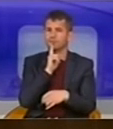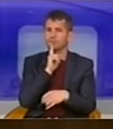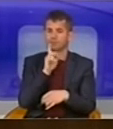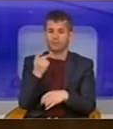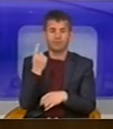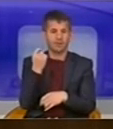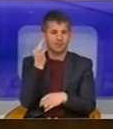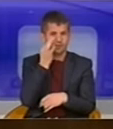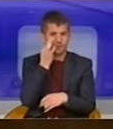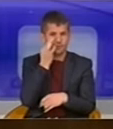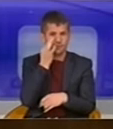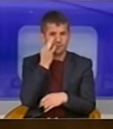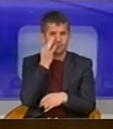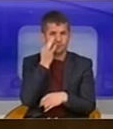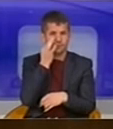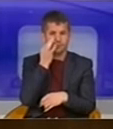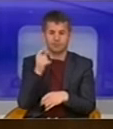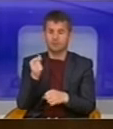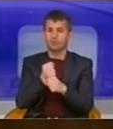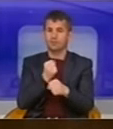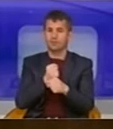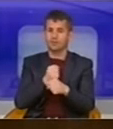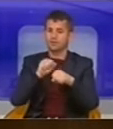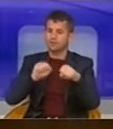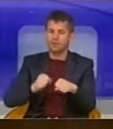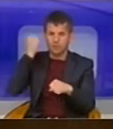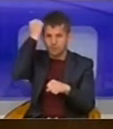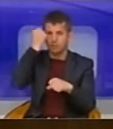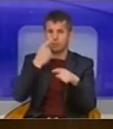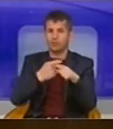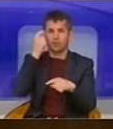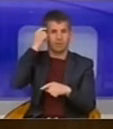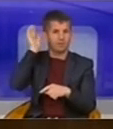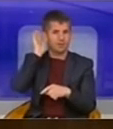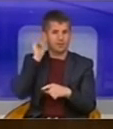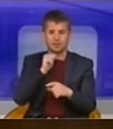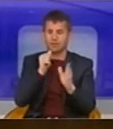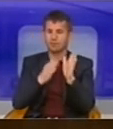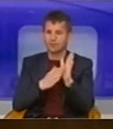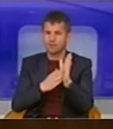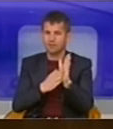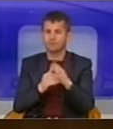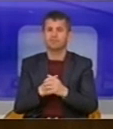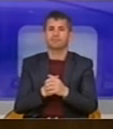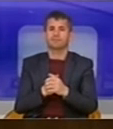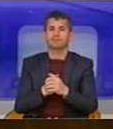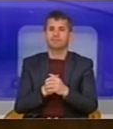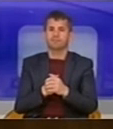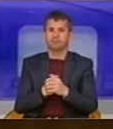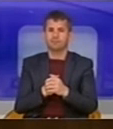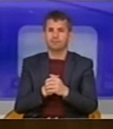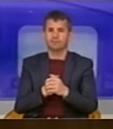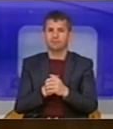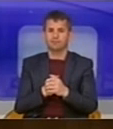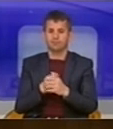100 ditë në hapat e parë qeveria Kosovës, kryeministri Mustafa, vlen theksohet masat